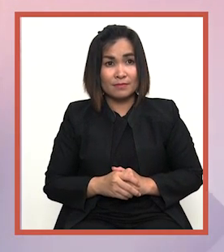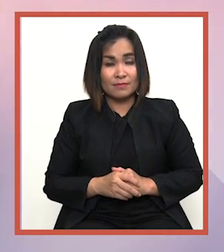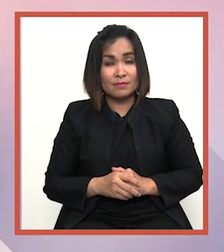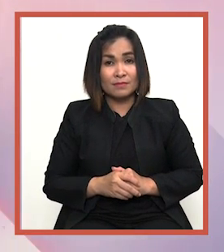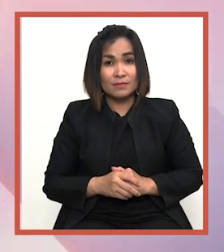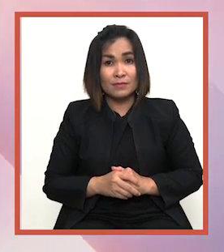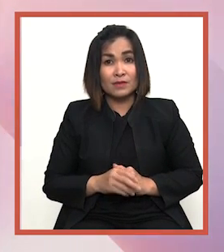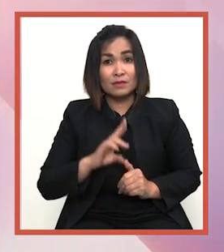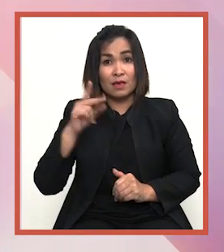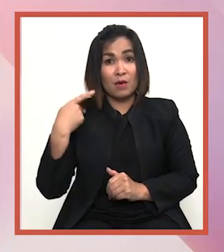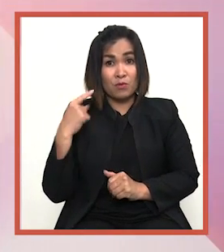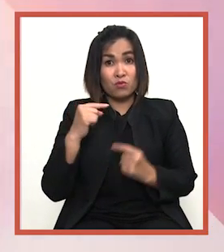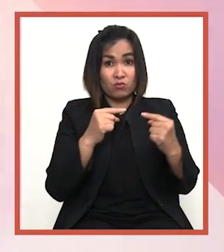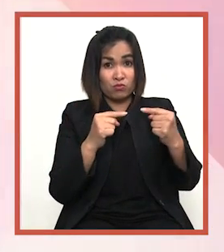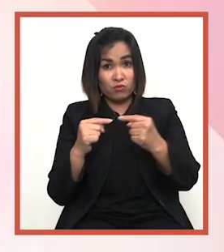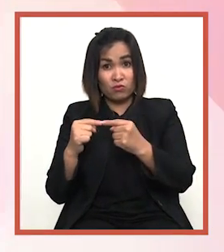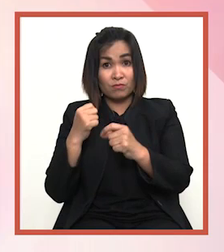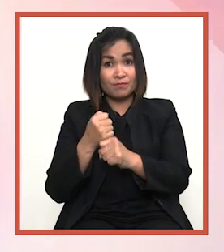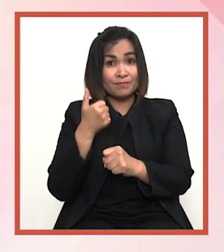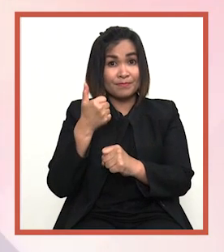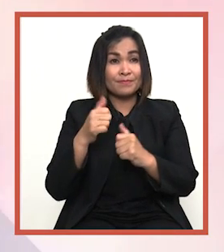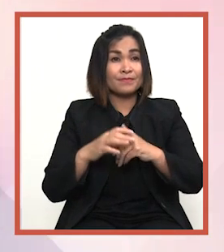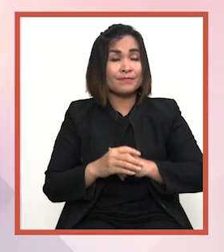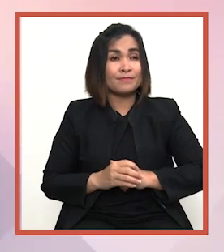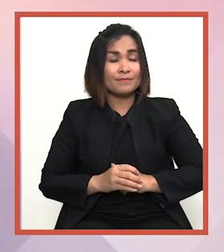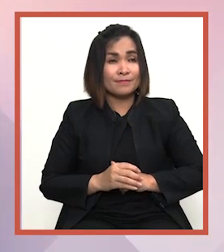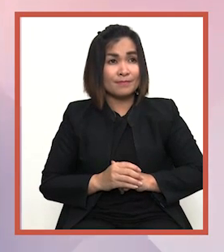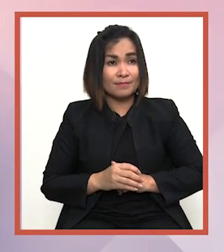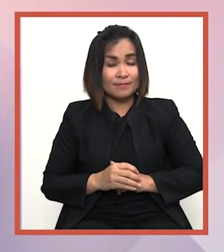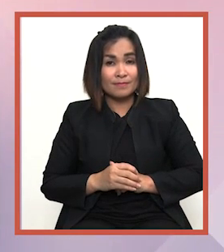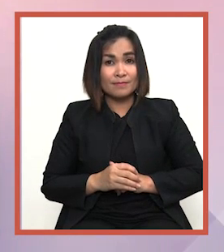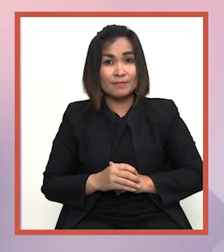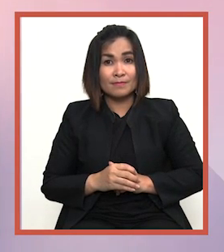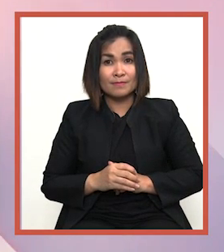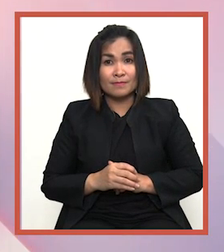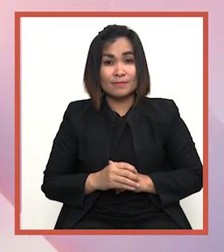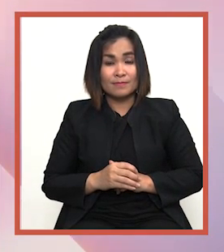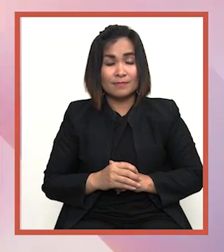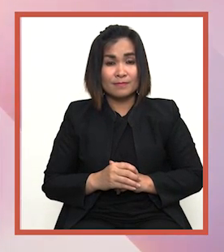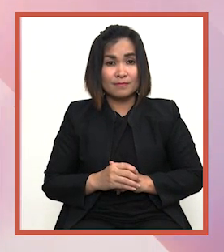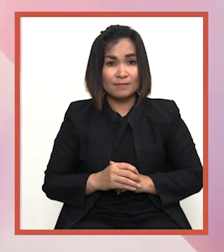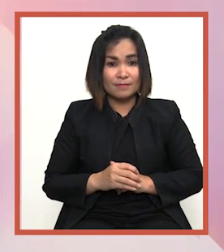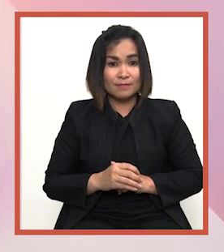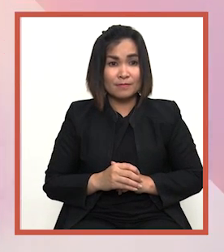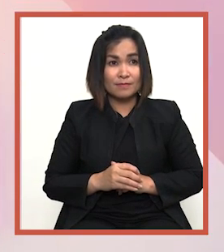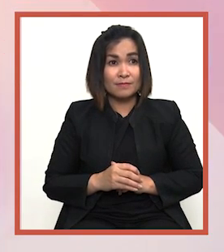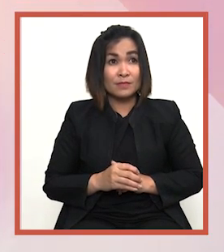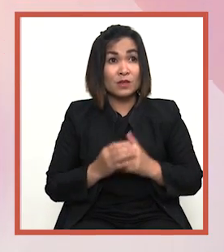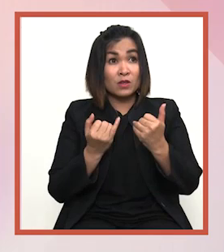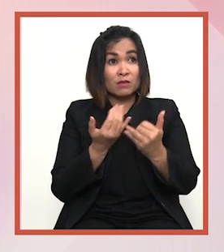านต่